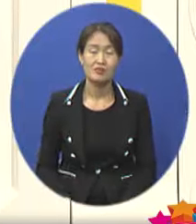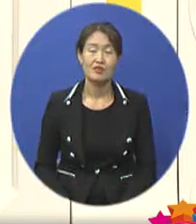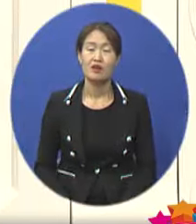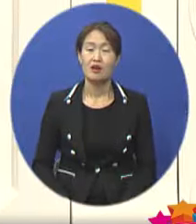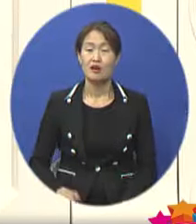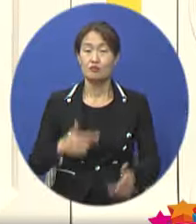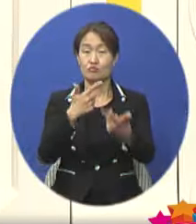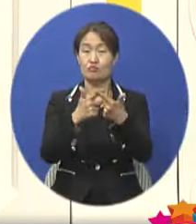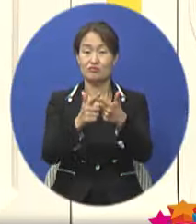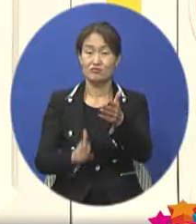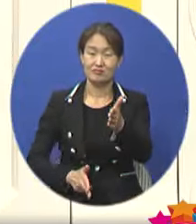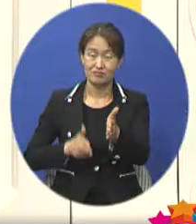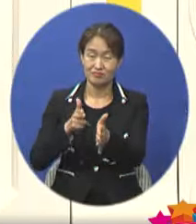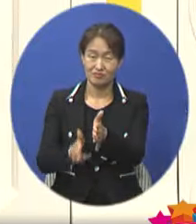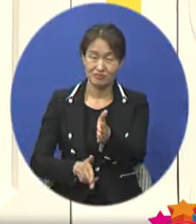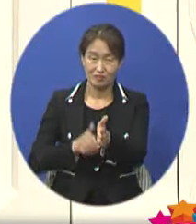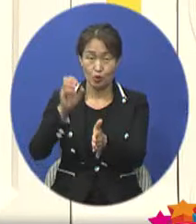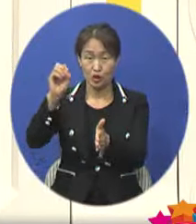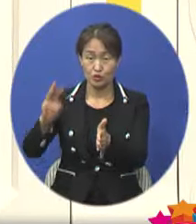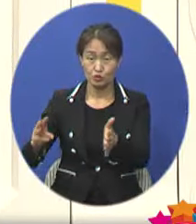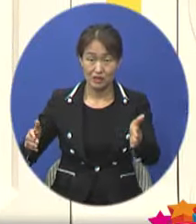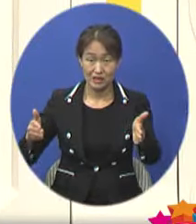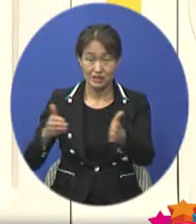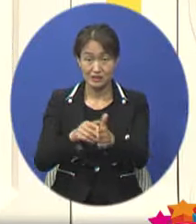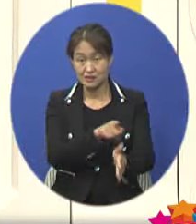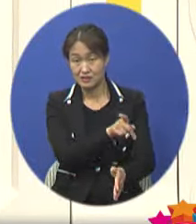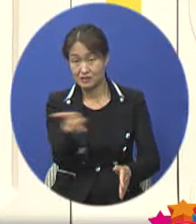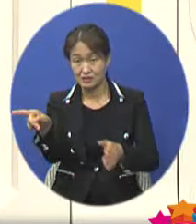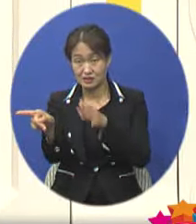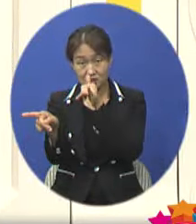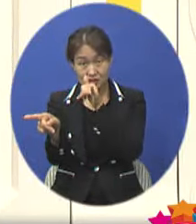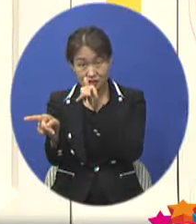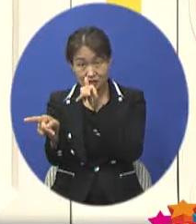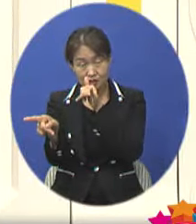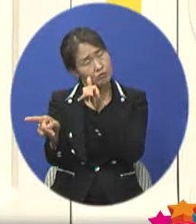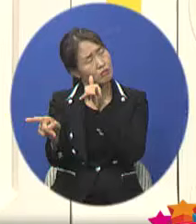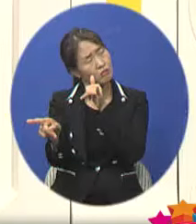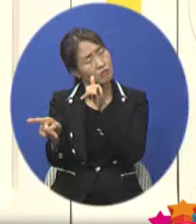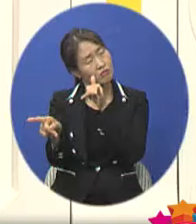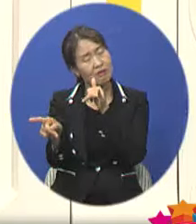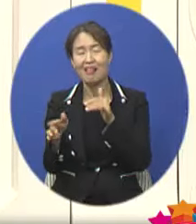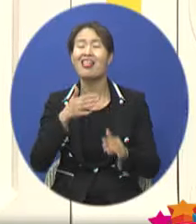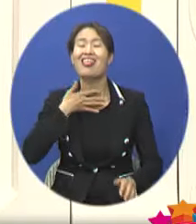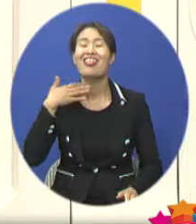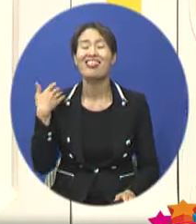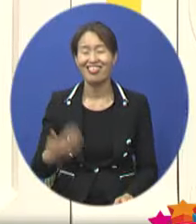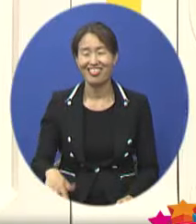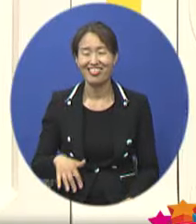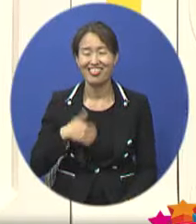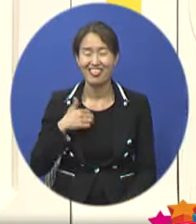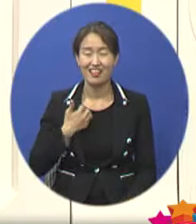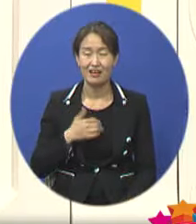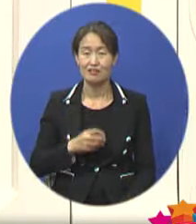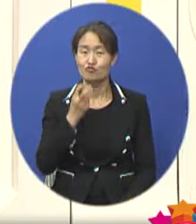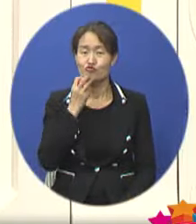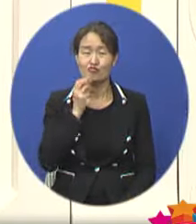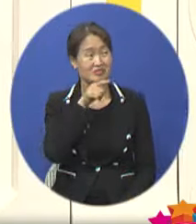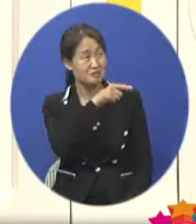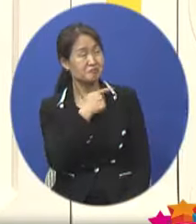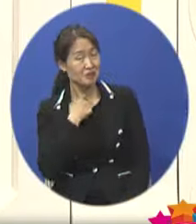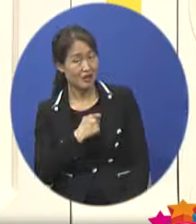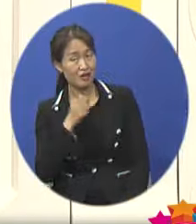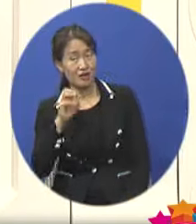타고 광주까지 가는 게 있나요? 강주 잘 안 가봤어요. 저는 서울은 가봤어요.